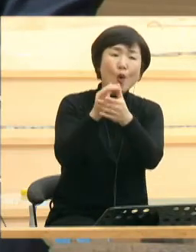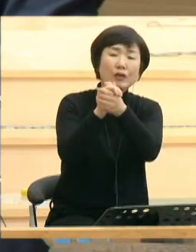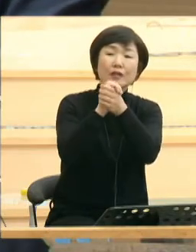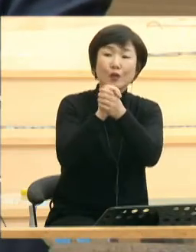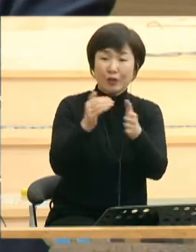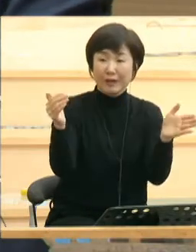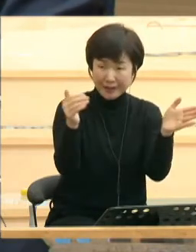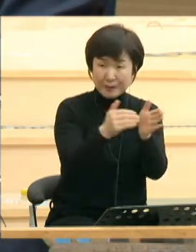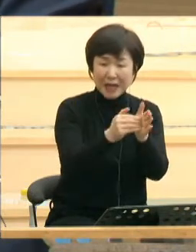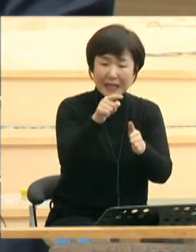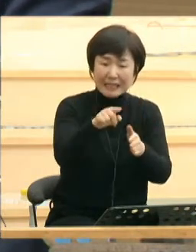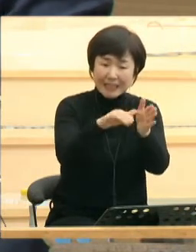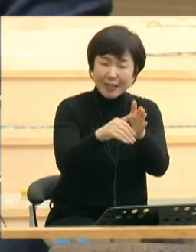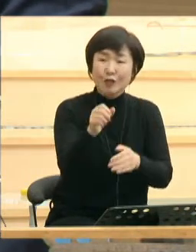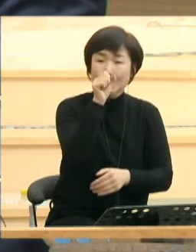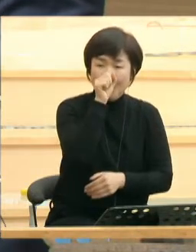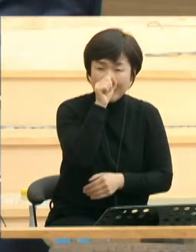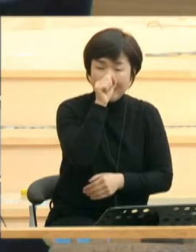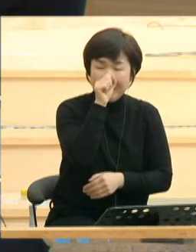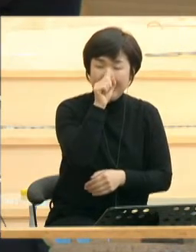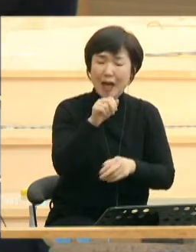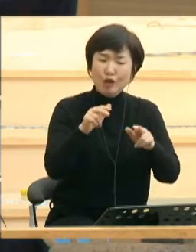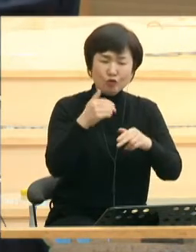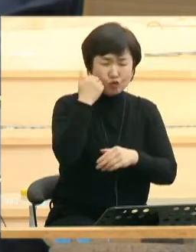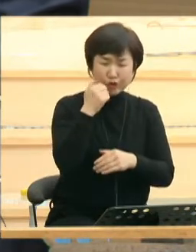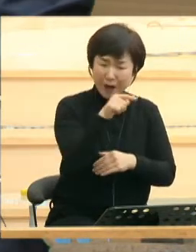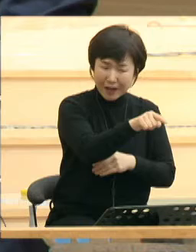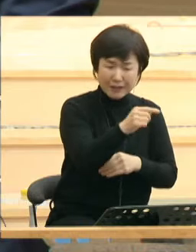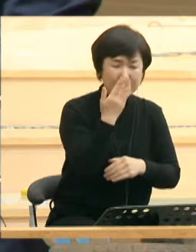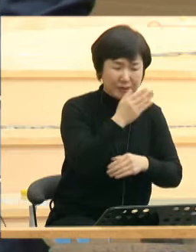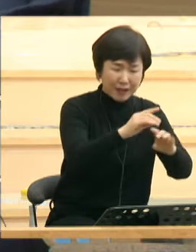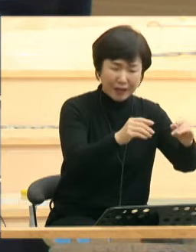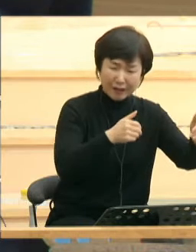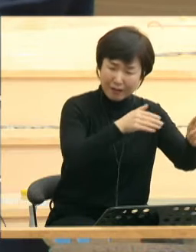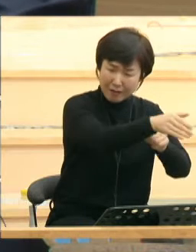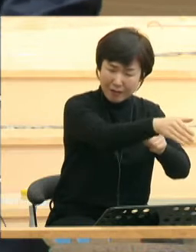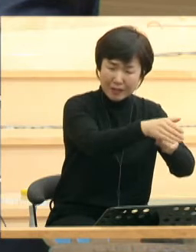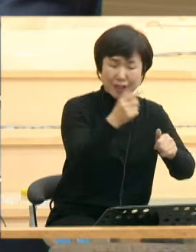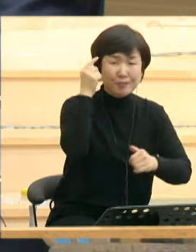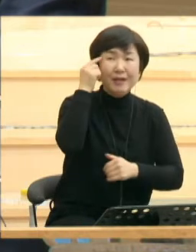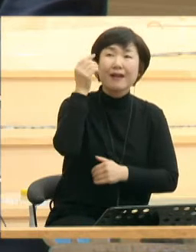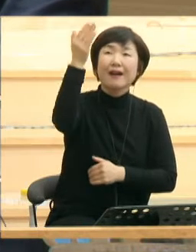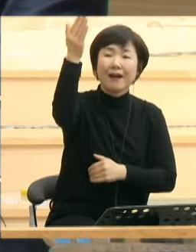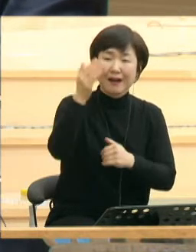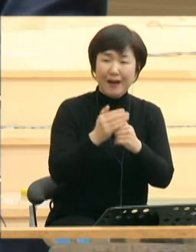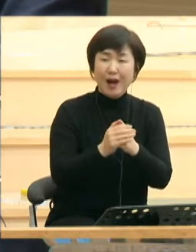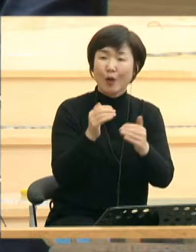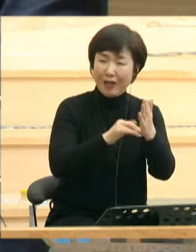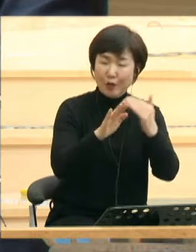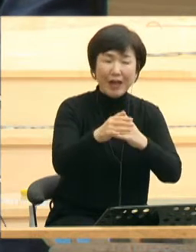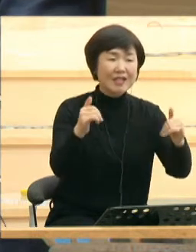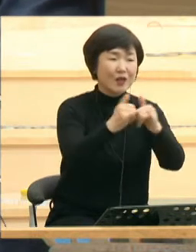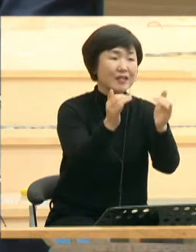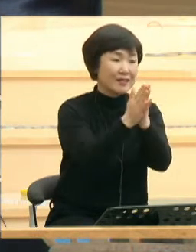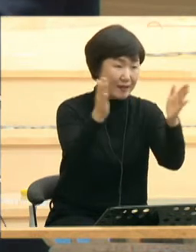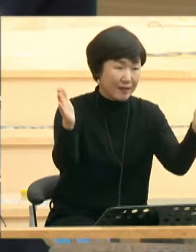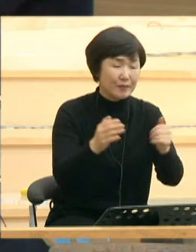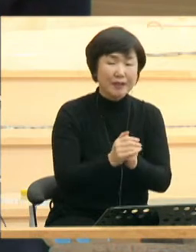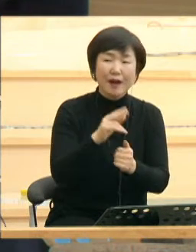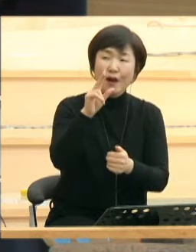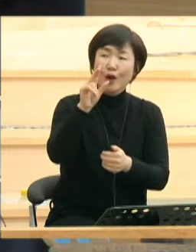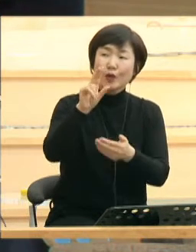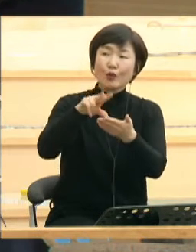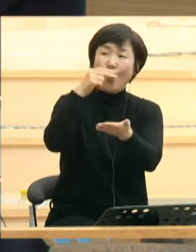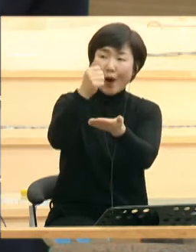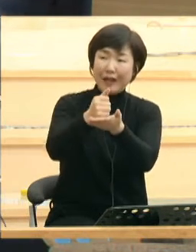보니까 이제 이제 누가 올라가서 가능할 7일 까 그래서 이제 올라가서 존재를 합니다 자 19절에 보니까 이렇게 나와요 이어 하게